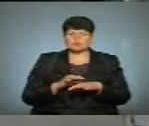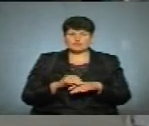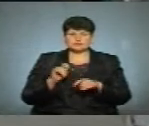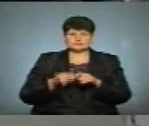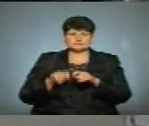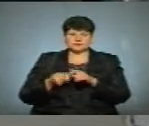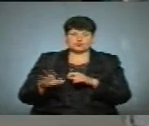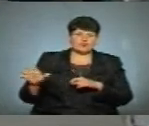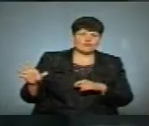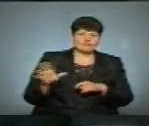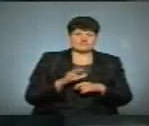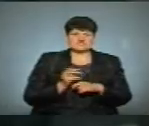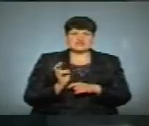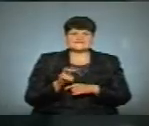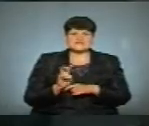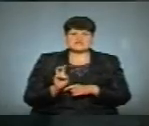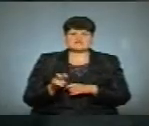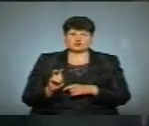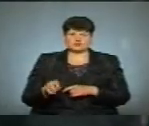скринінг усіх відвідувачів.